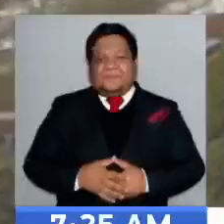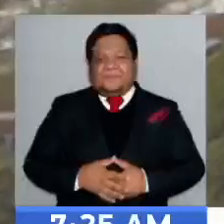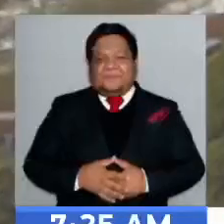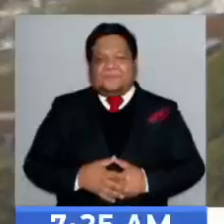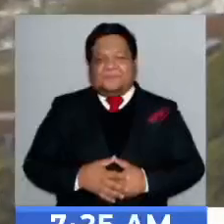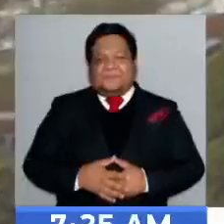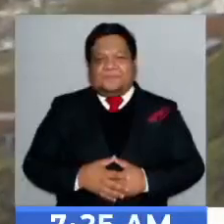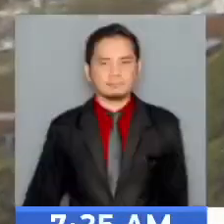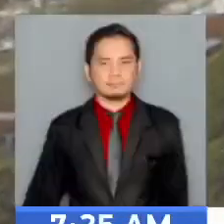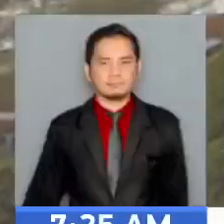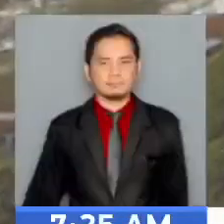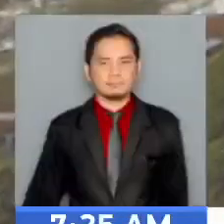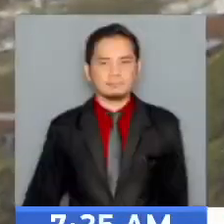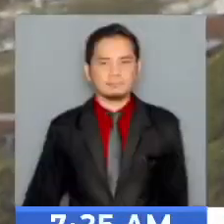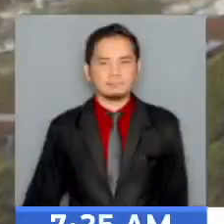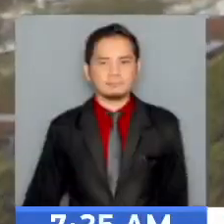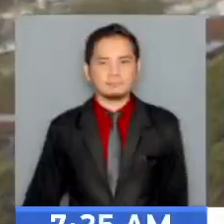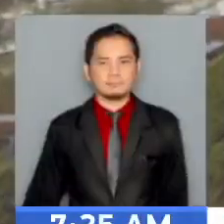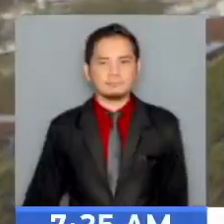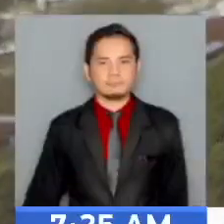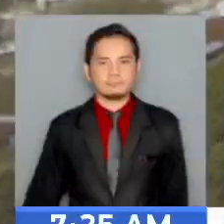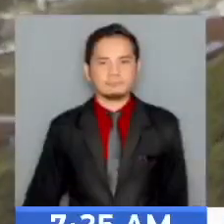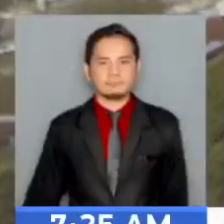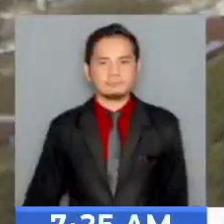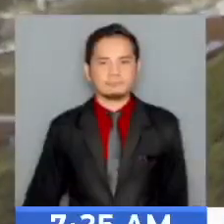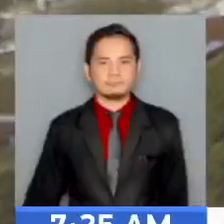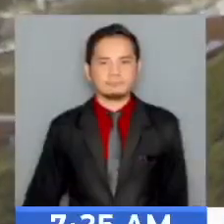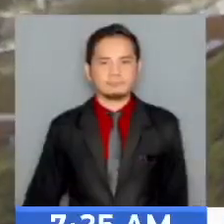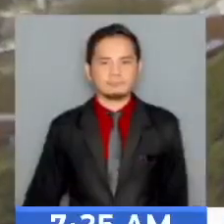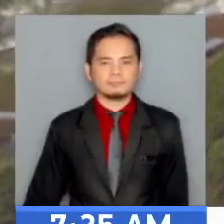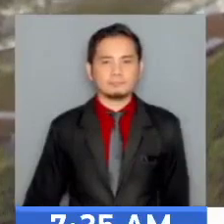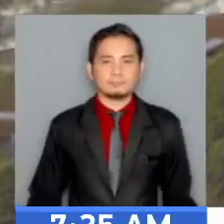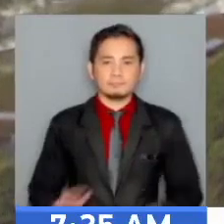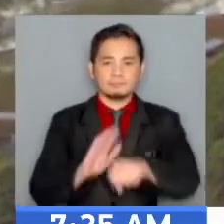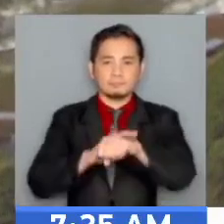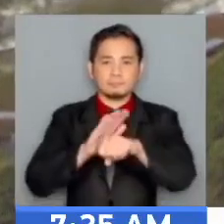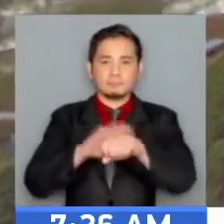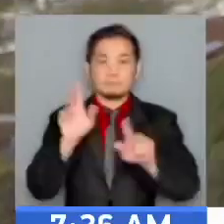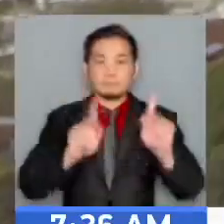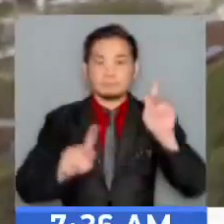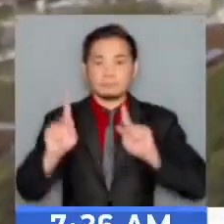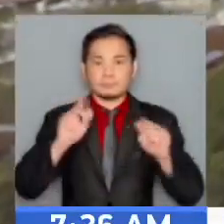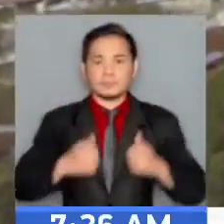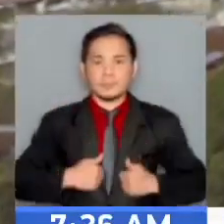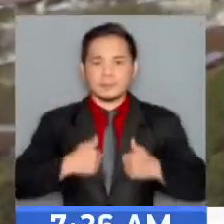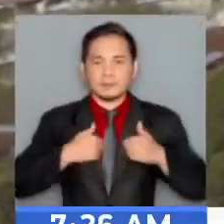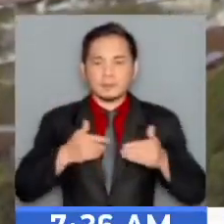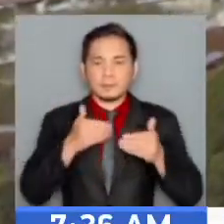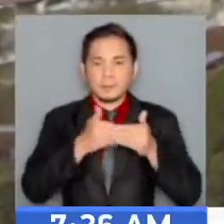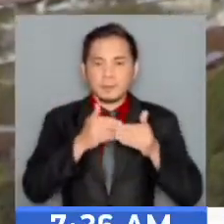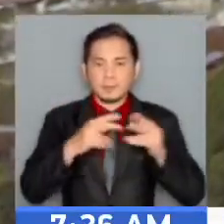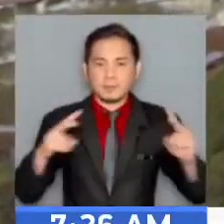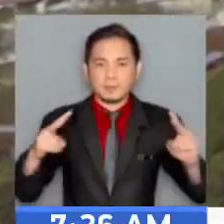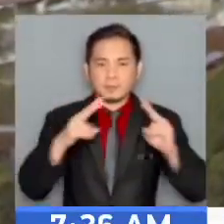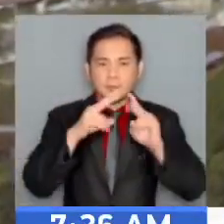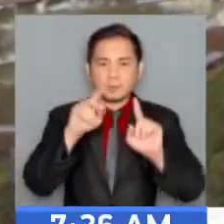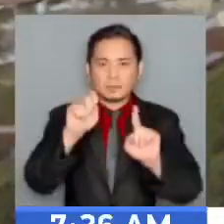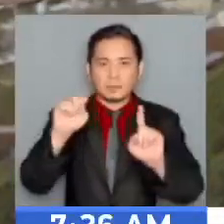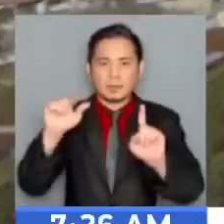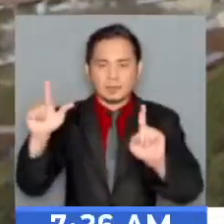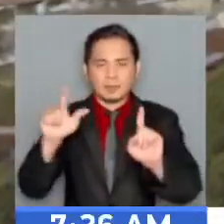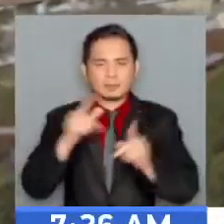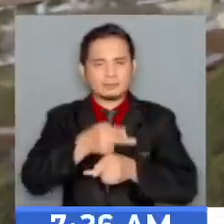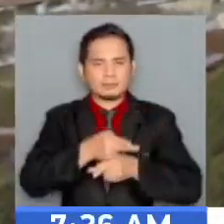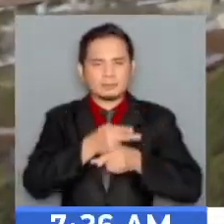Samantala, perwisyo pa rin sa mga residenteng malapit sa Bulkang Taal ang volcanic smog o VAG. Para sa sitwasyon sa Talisay,